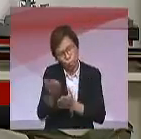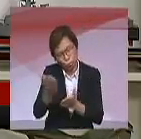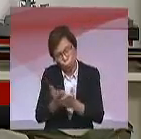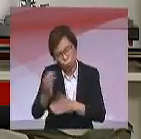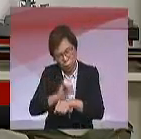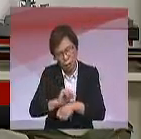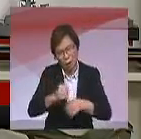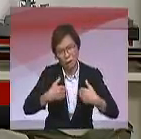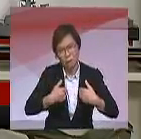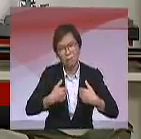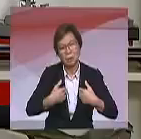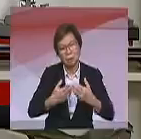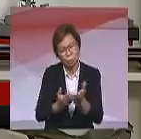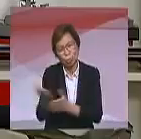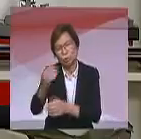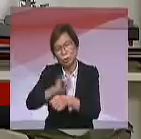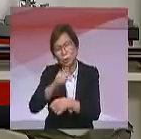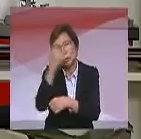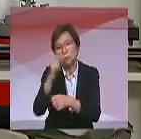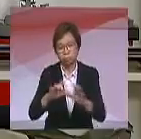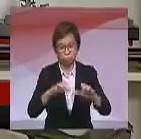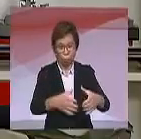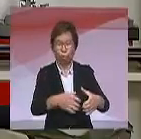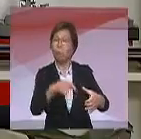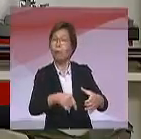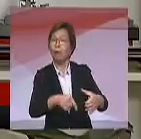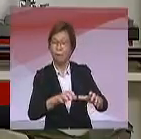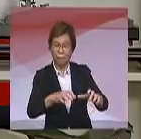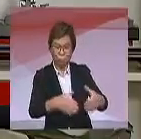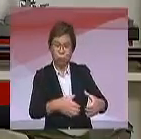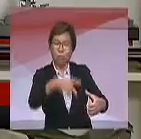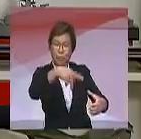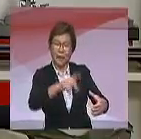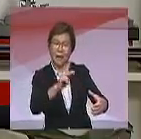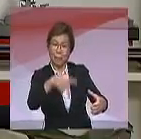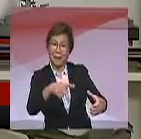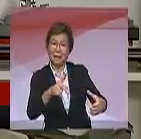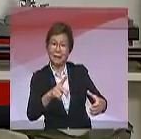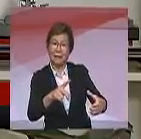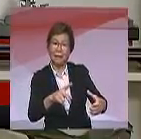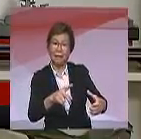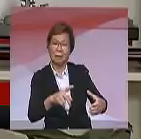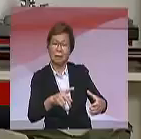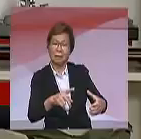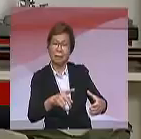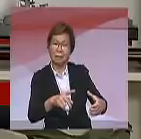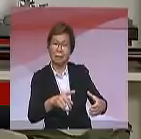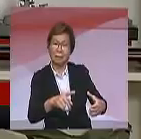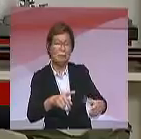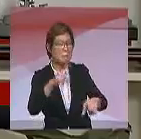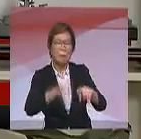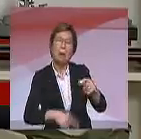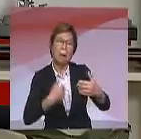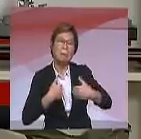bekerja kerana mereka tidak tergolong dalam kumpulan yang dibenarkan bekerja pada rumah. Oleh itu,